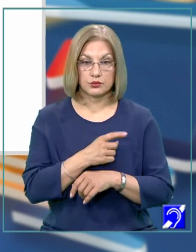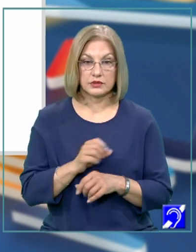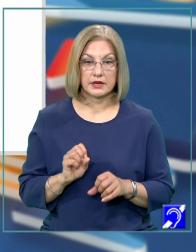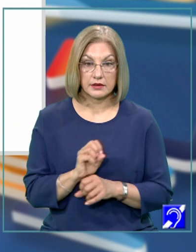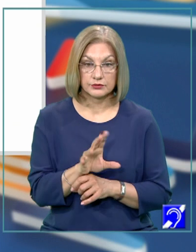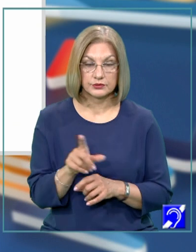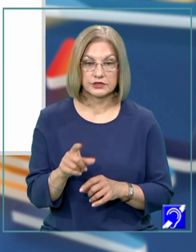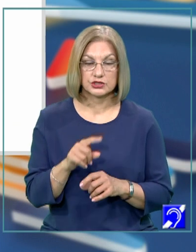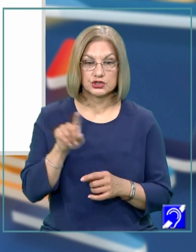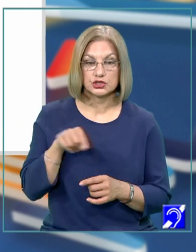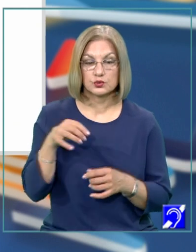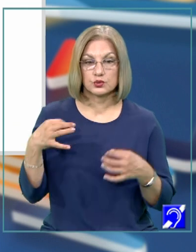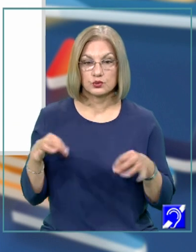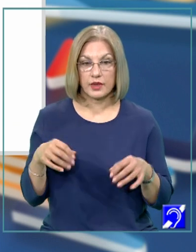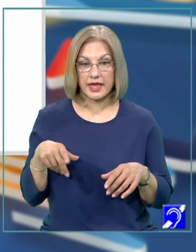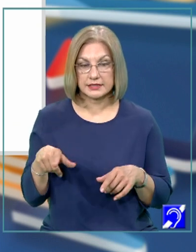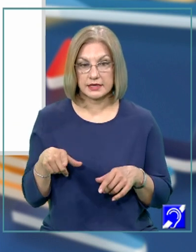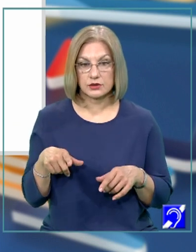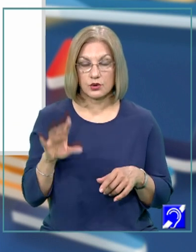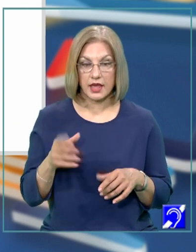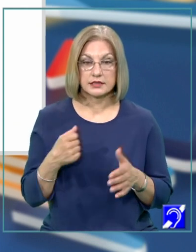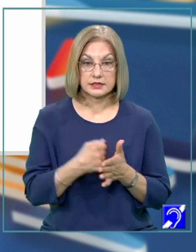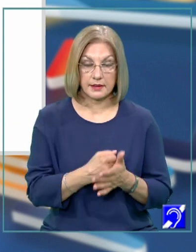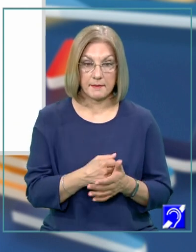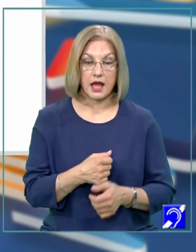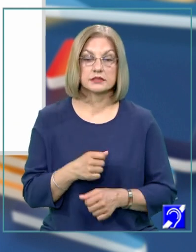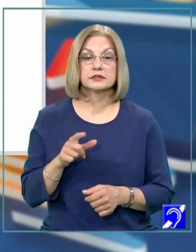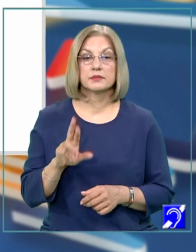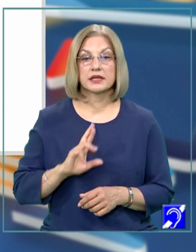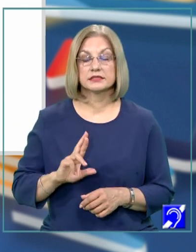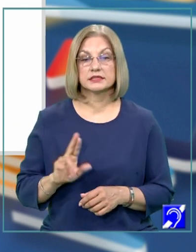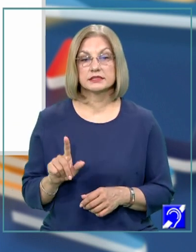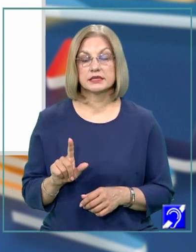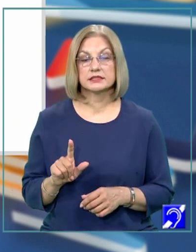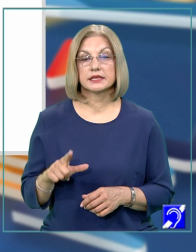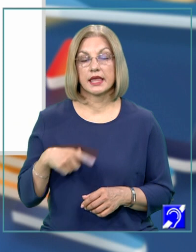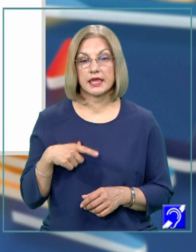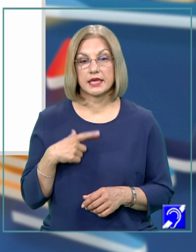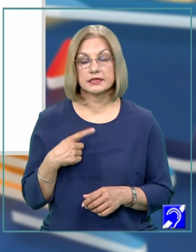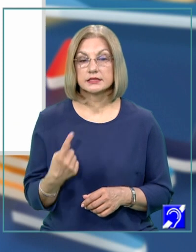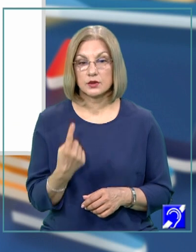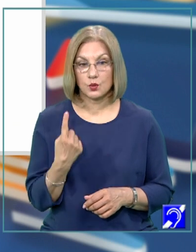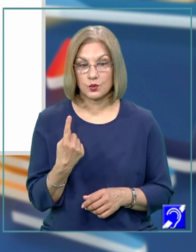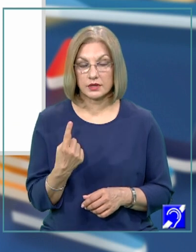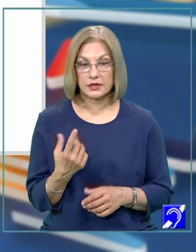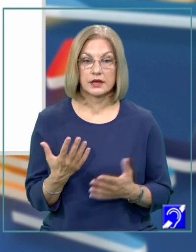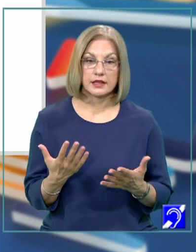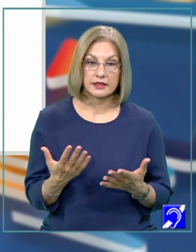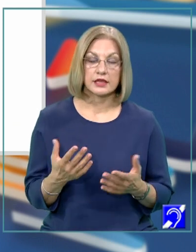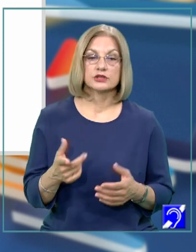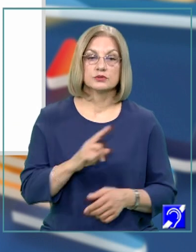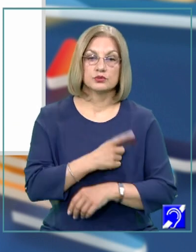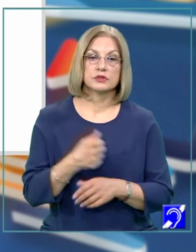în circuitul exterior are valoare maximă rezistența R este unică Deci puterea